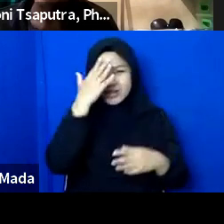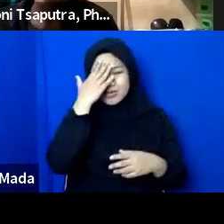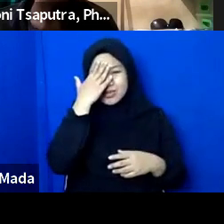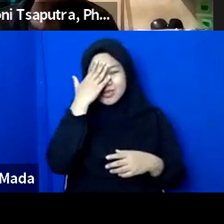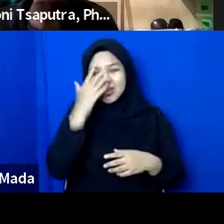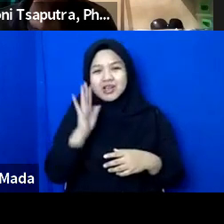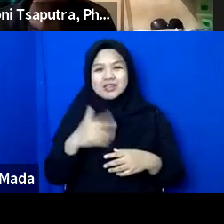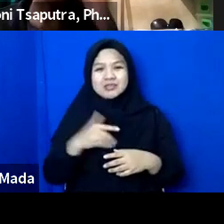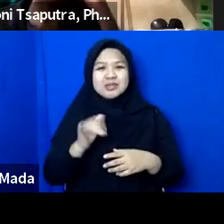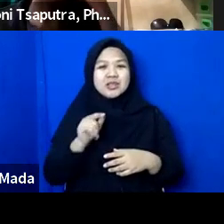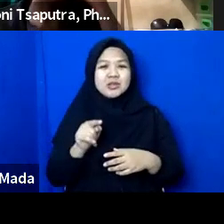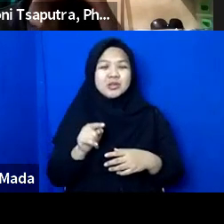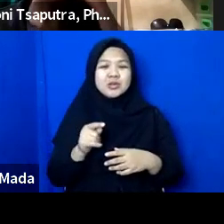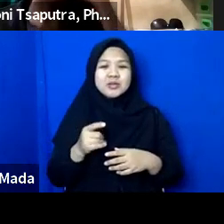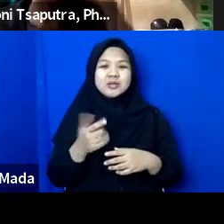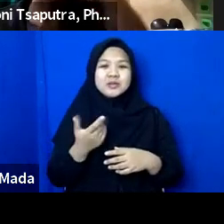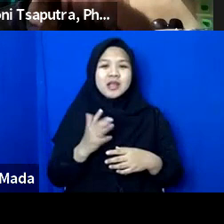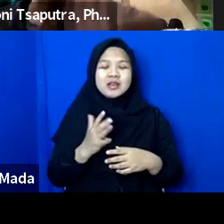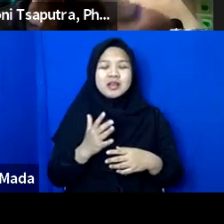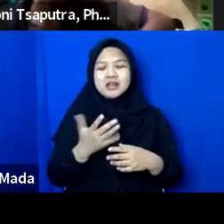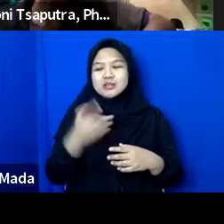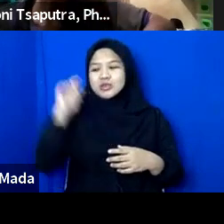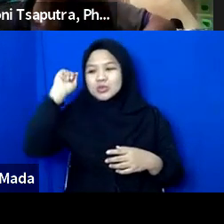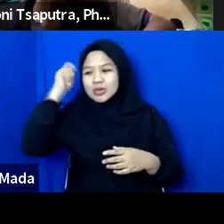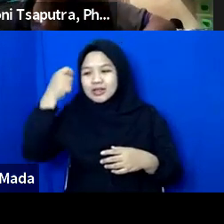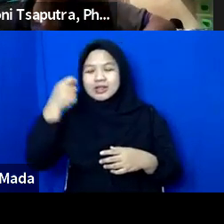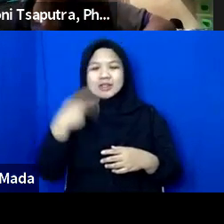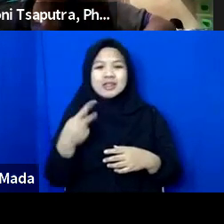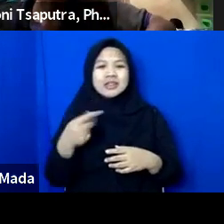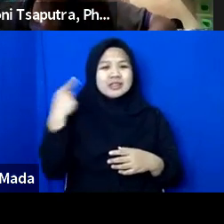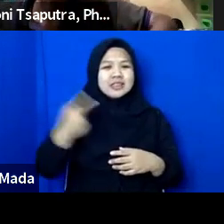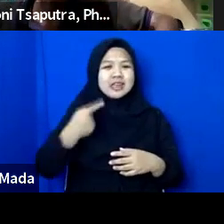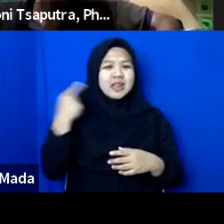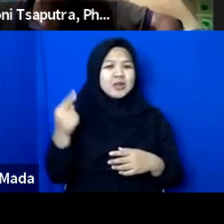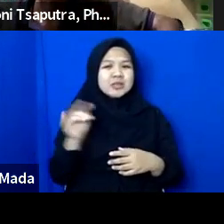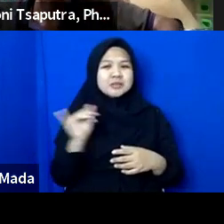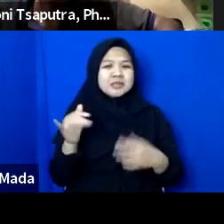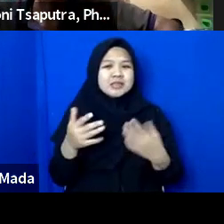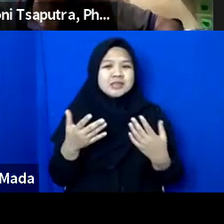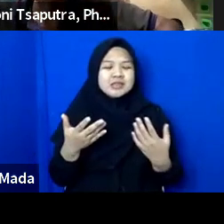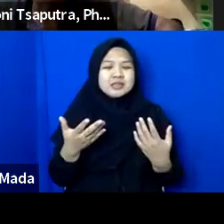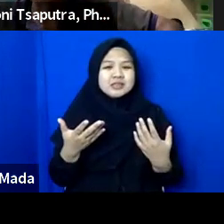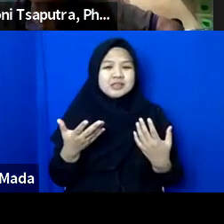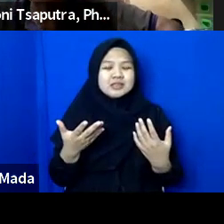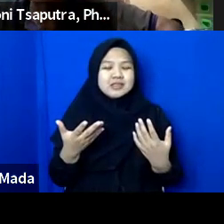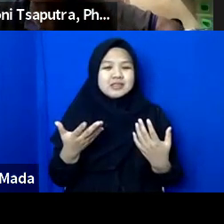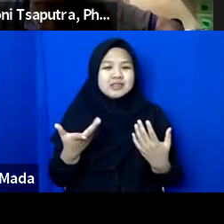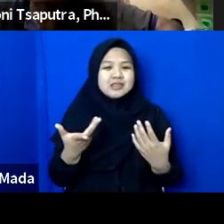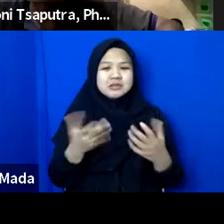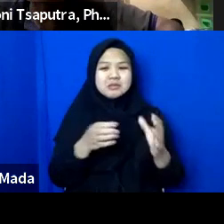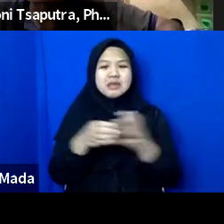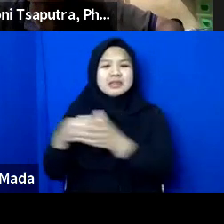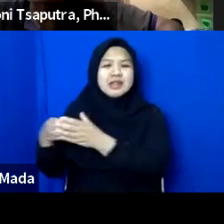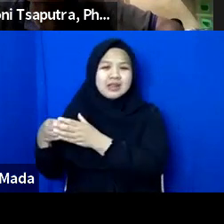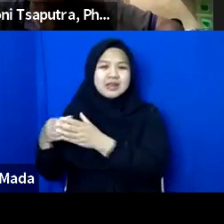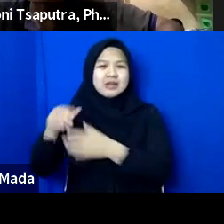Tuhan saya bilang kayak begitu 8 namanya susah kita terlalu kayak apa ya gitu di imajinal